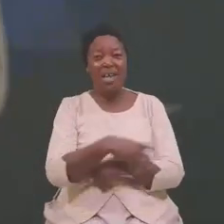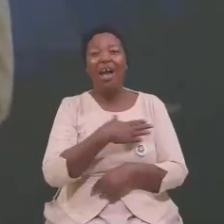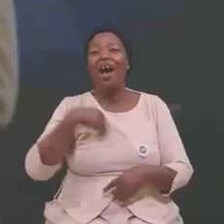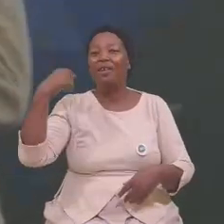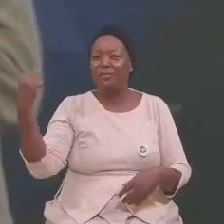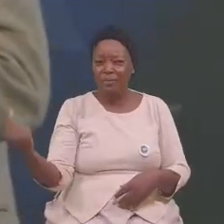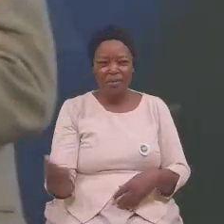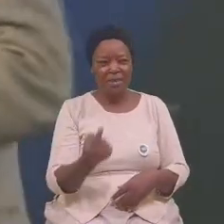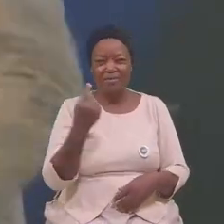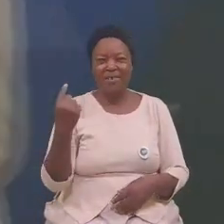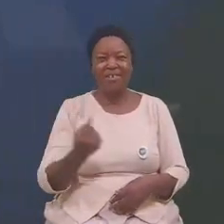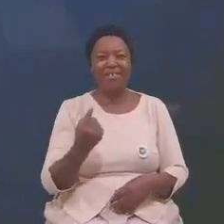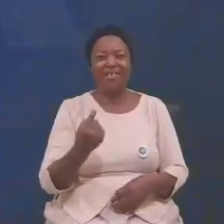toujours.